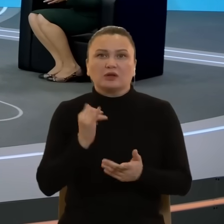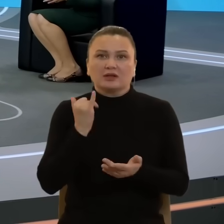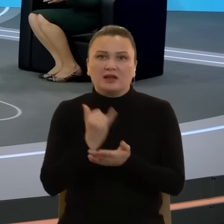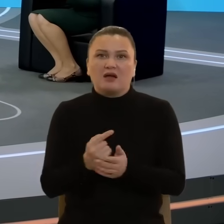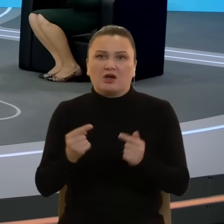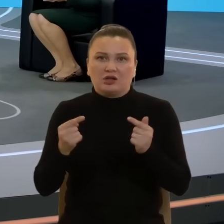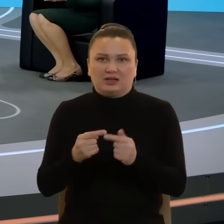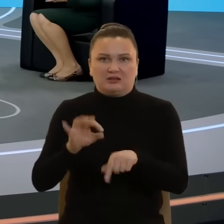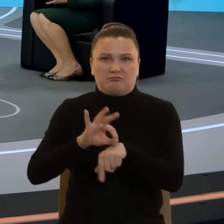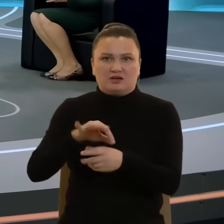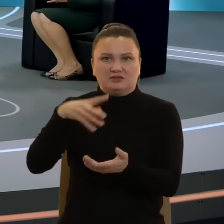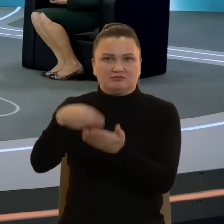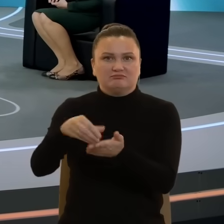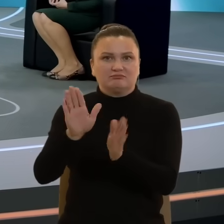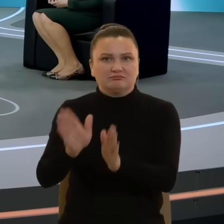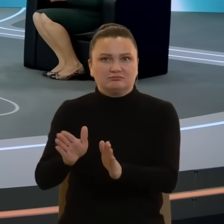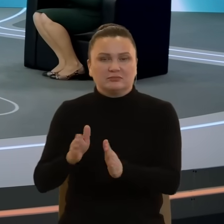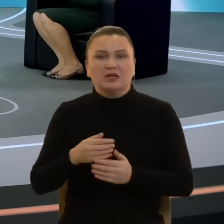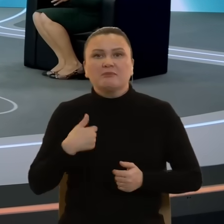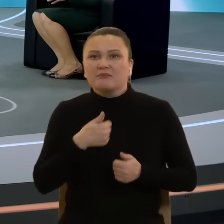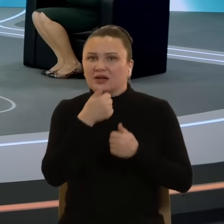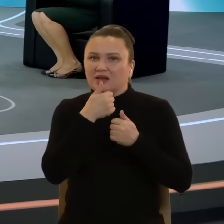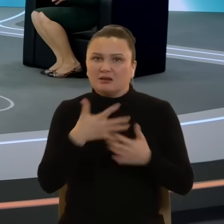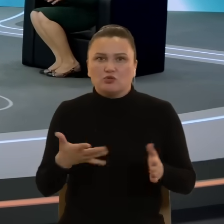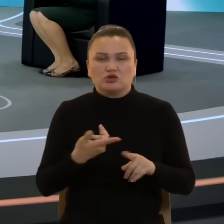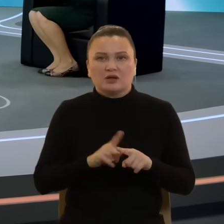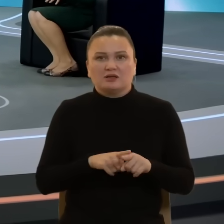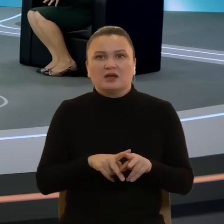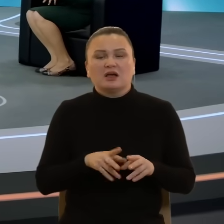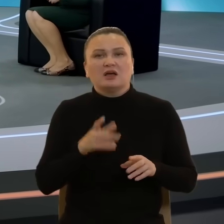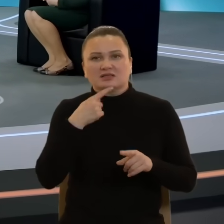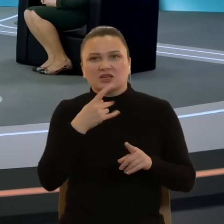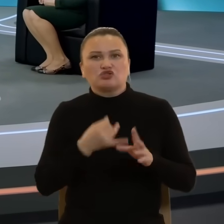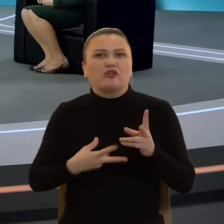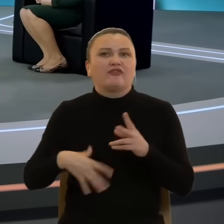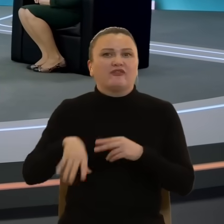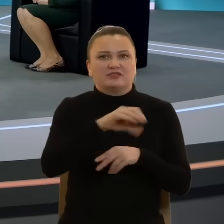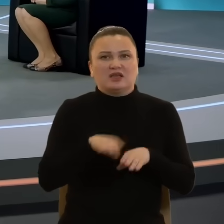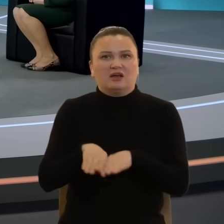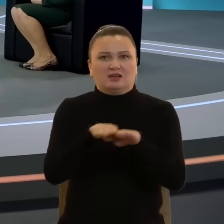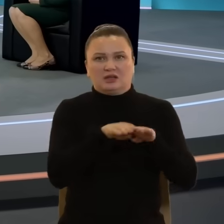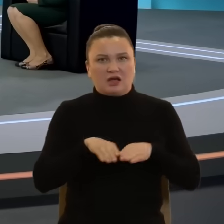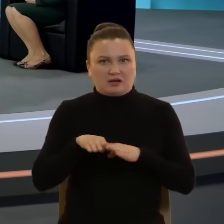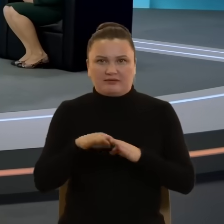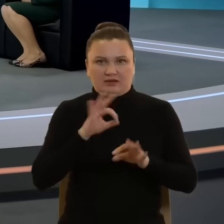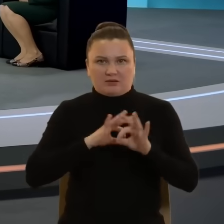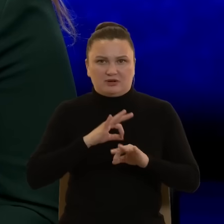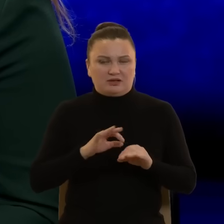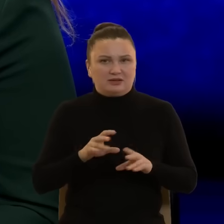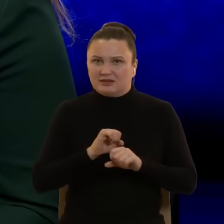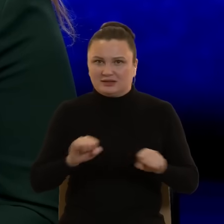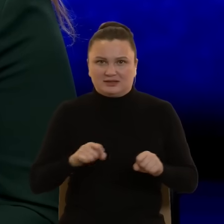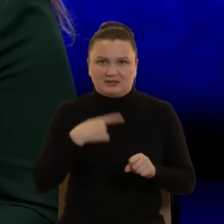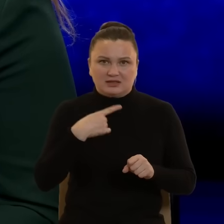конкретных штаммов в определенном их количестве. Мы вообще не можем это экстраполировать на весь класс пробиотиков. Вот. И, наверное, еще один